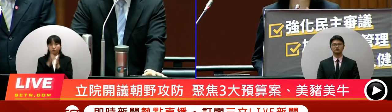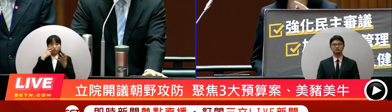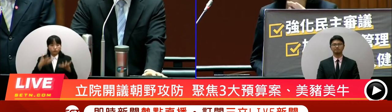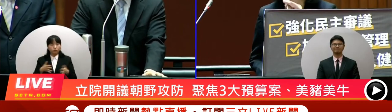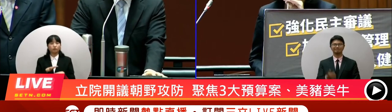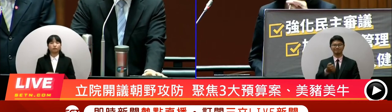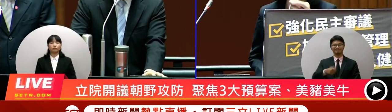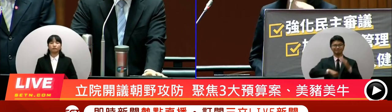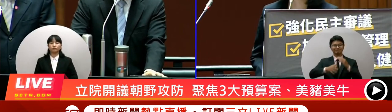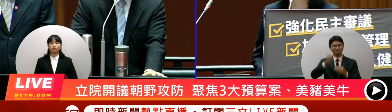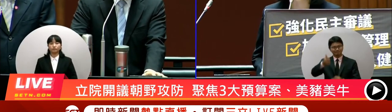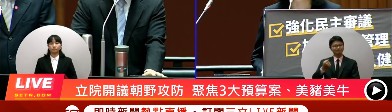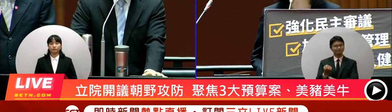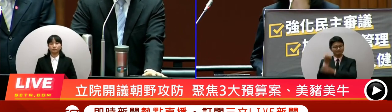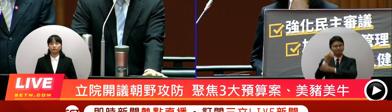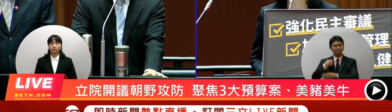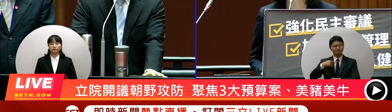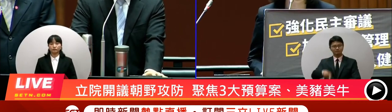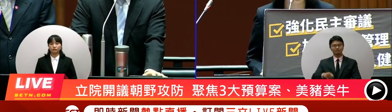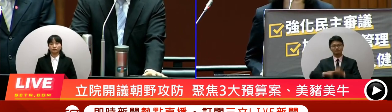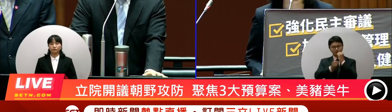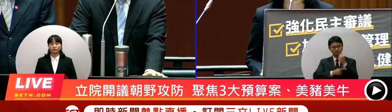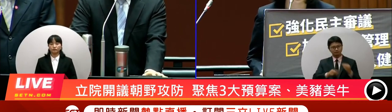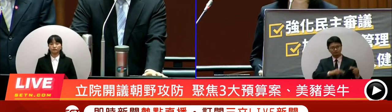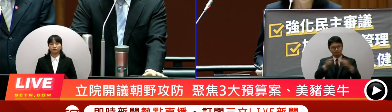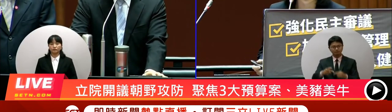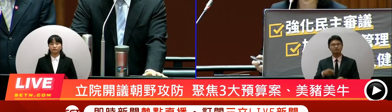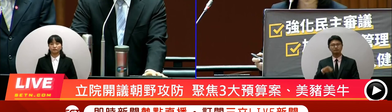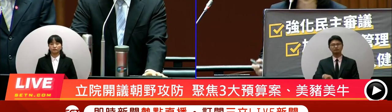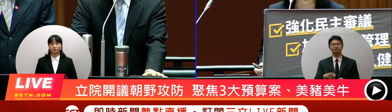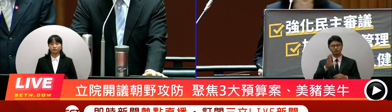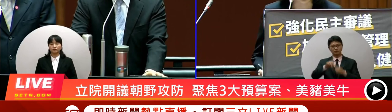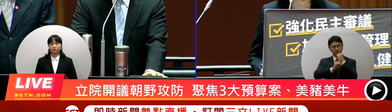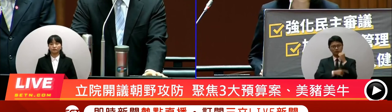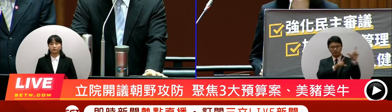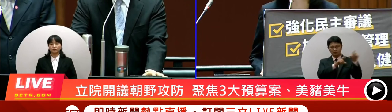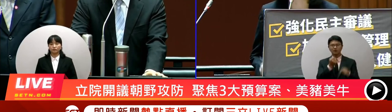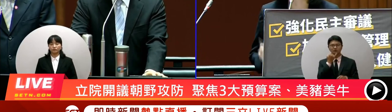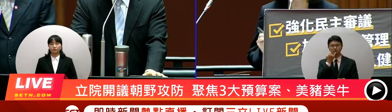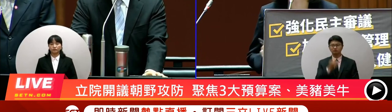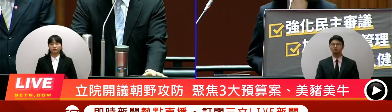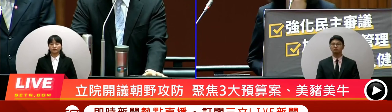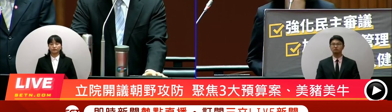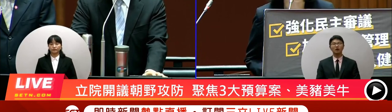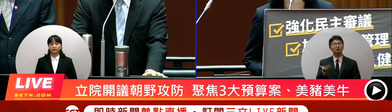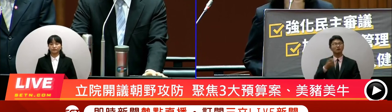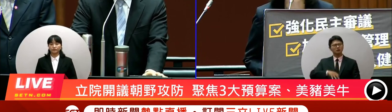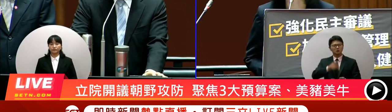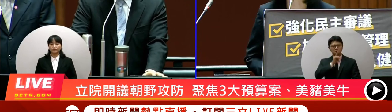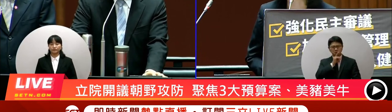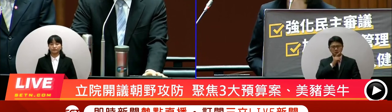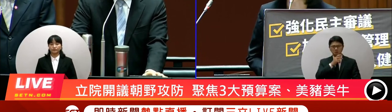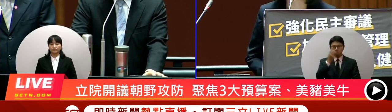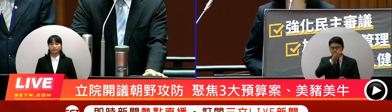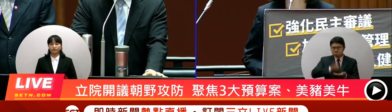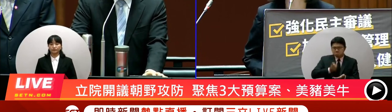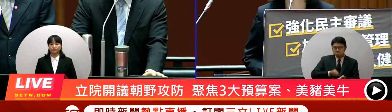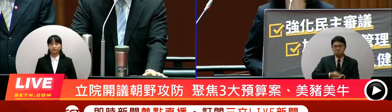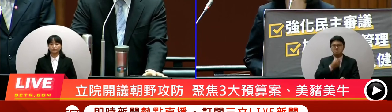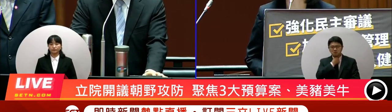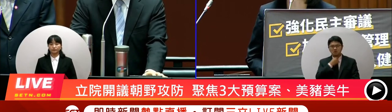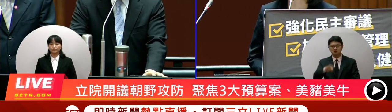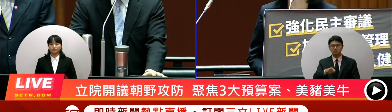谢谢院长支持我们能做这样的修订，在法院上能够更有依据。那另外就是提到说刚刚提到说我们要严格把关，所以不只是产地要标